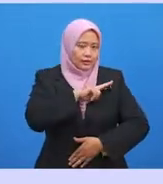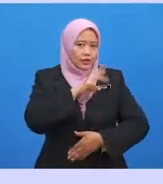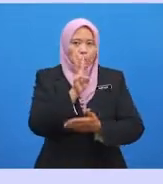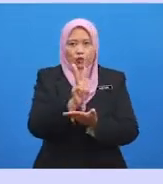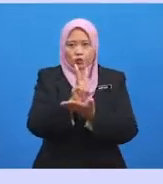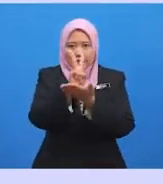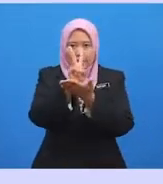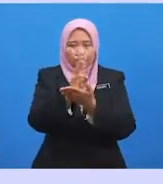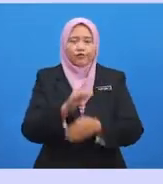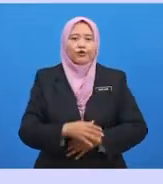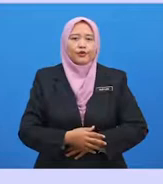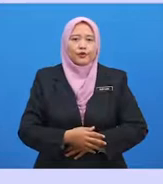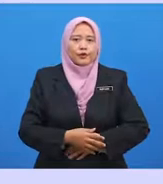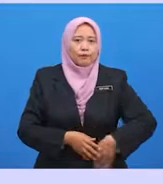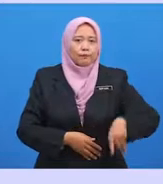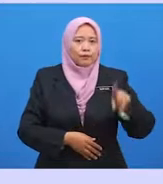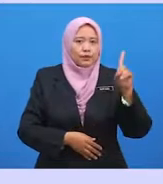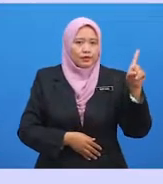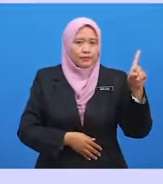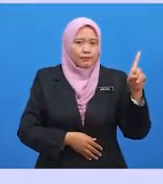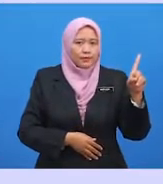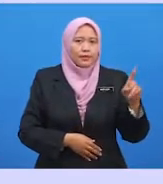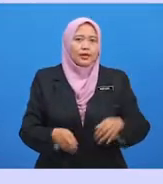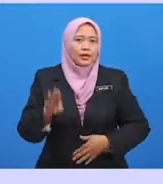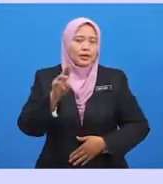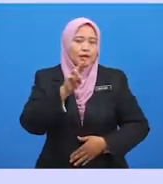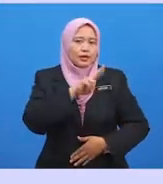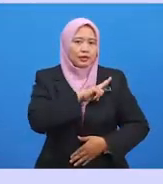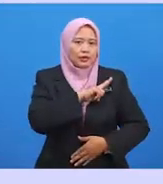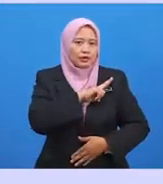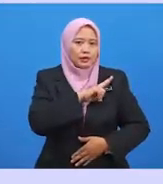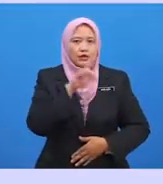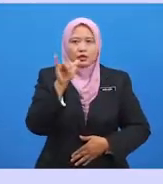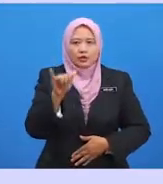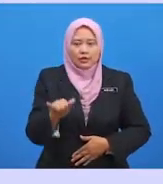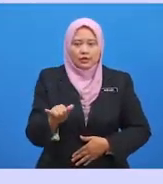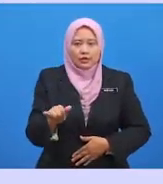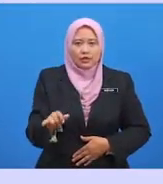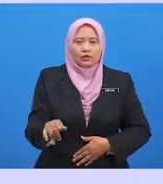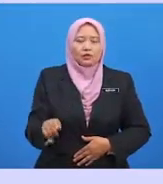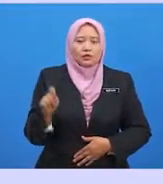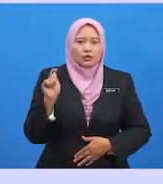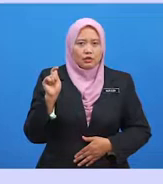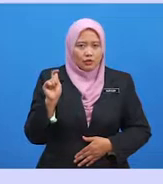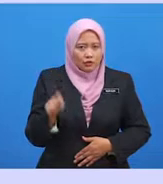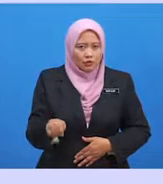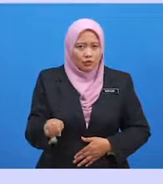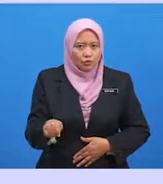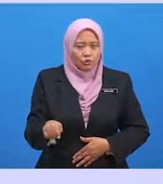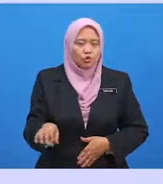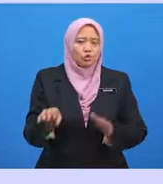ialah pertama harta tersebut adalah harta yang ditentukan seperti